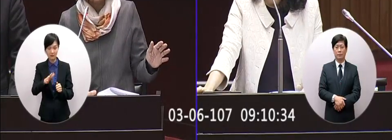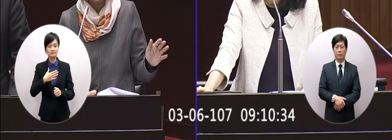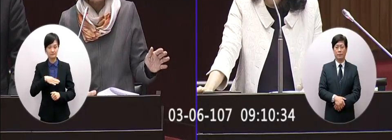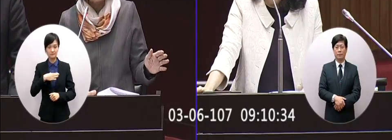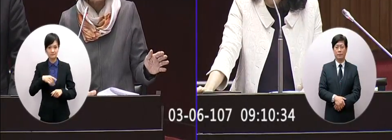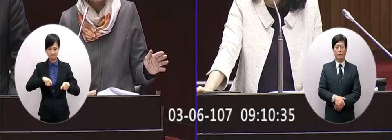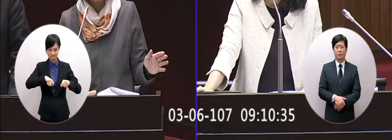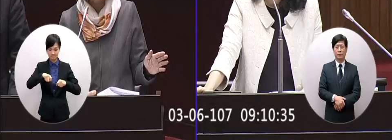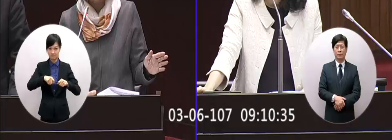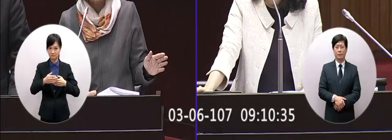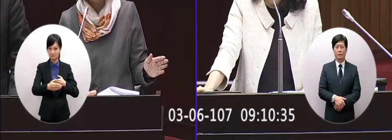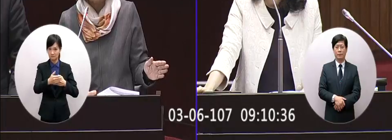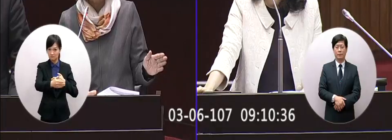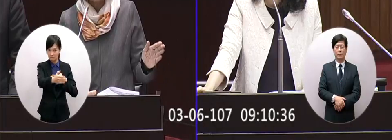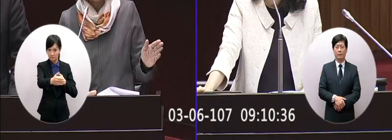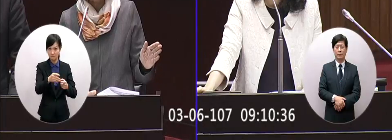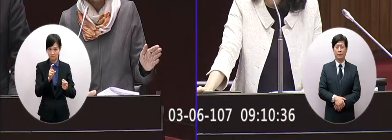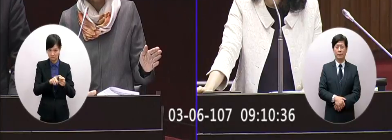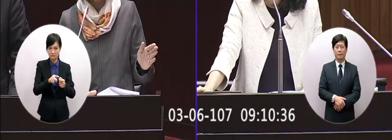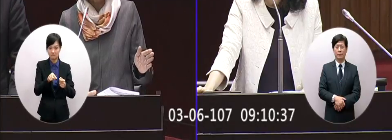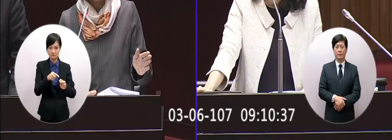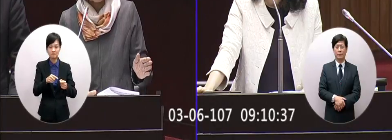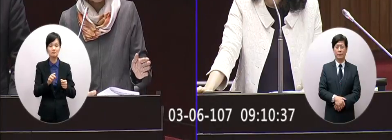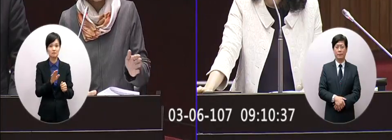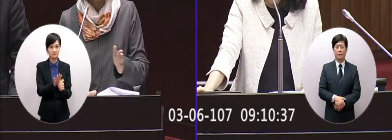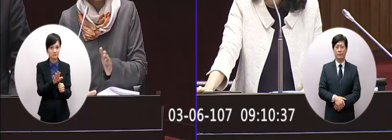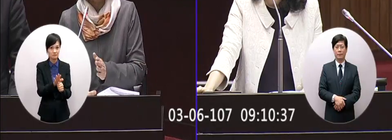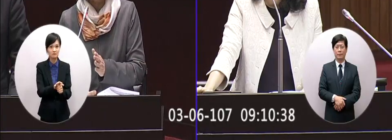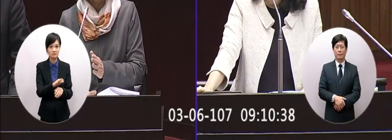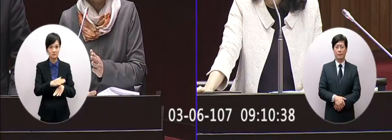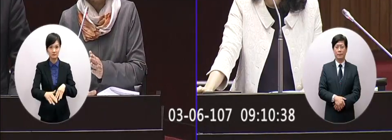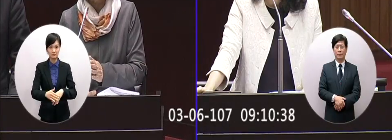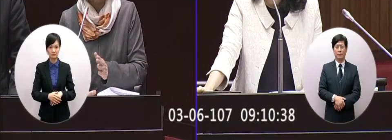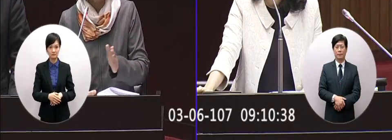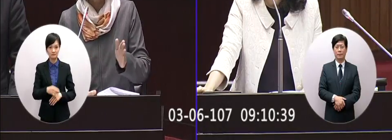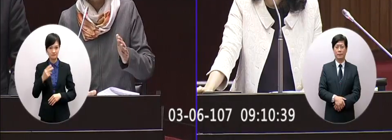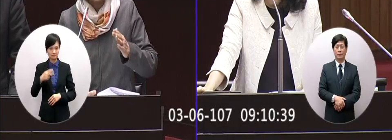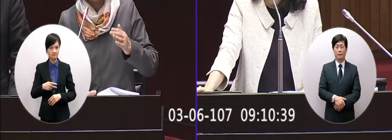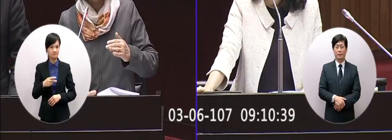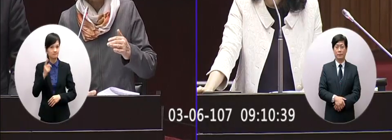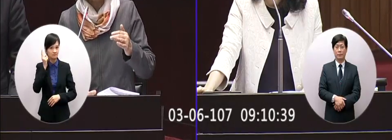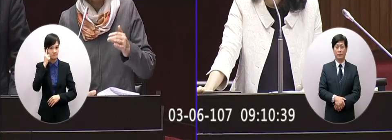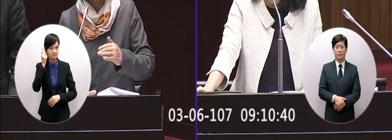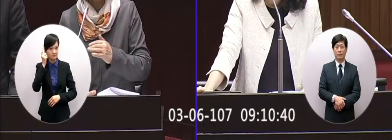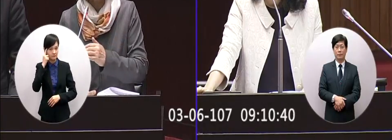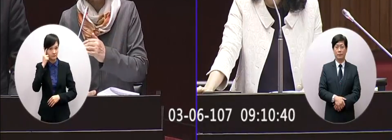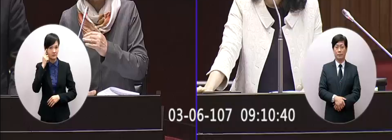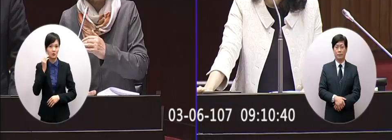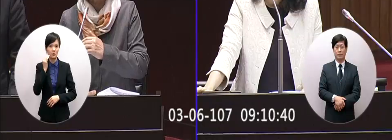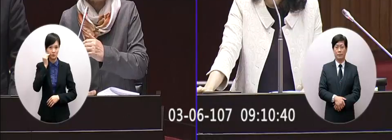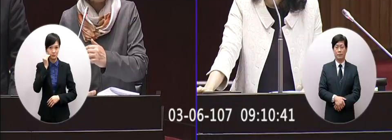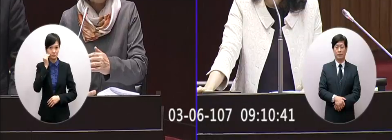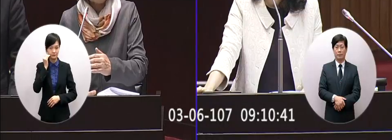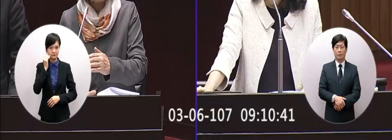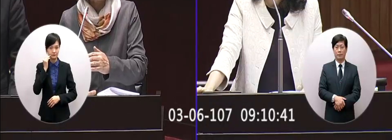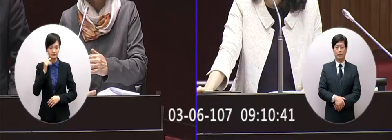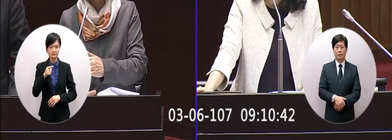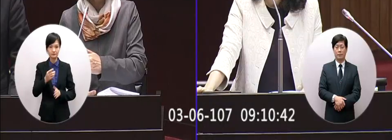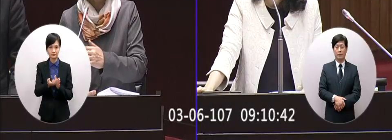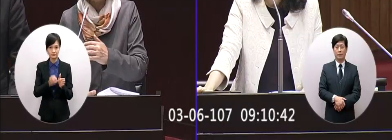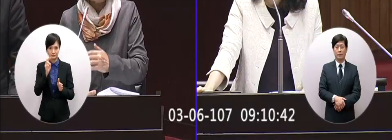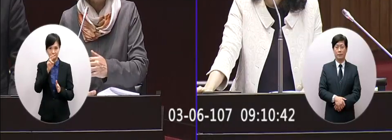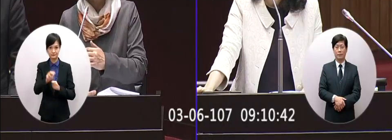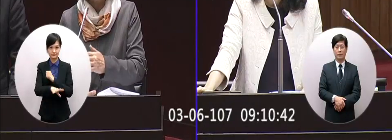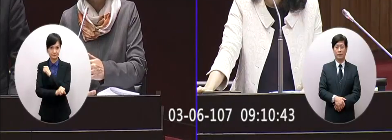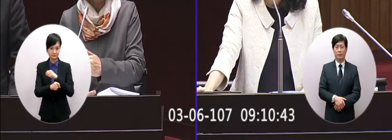体的发展的基础建设的部分。那这个部分我们再来看它到底是属于如果是这个我们前瞻基础